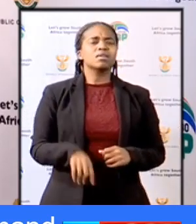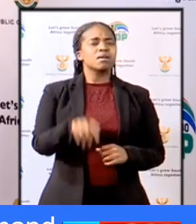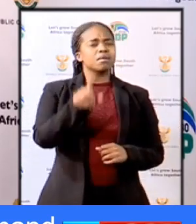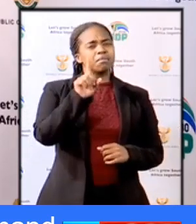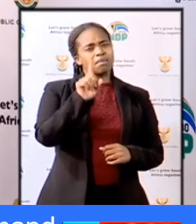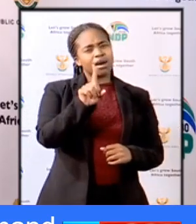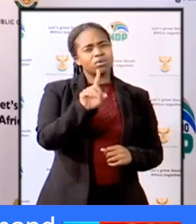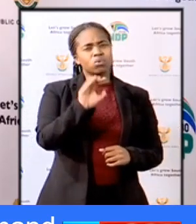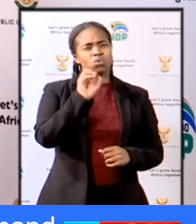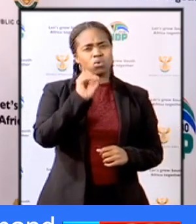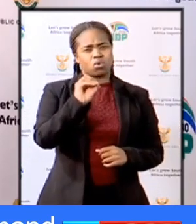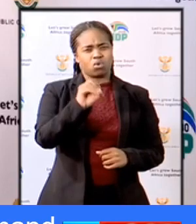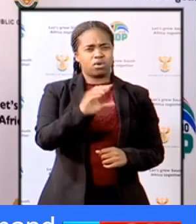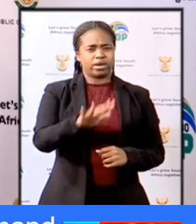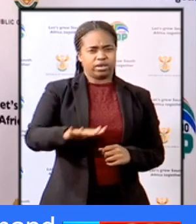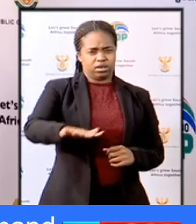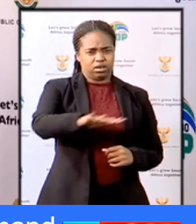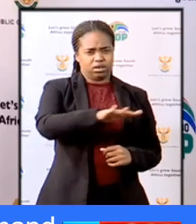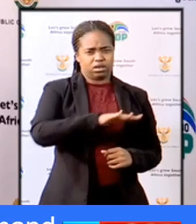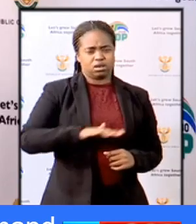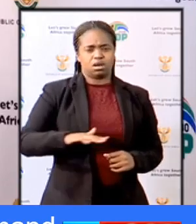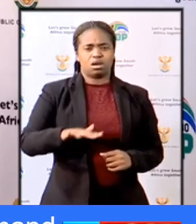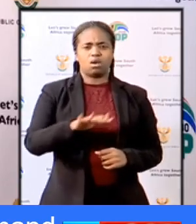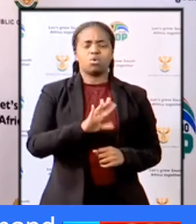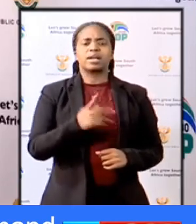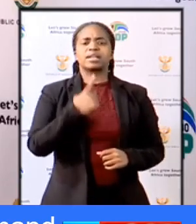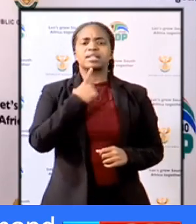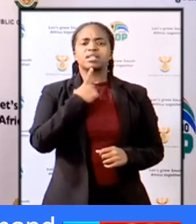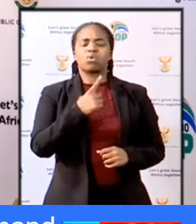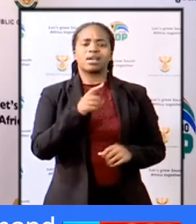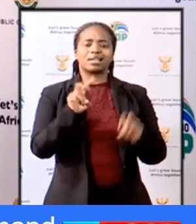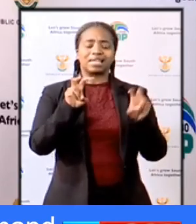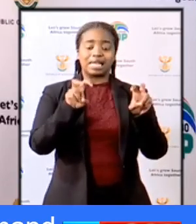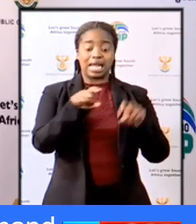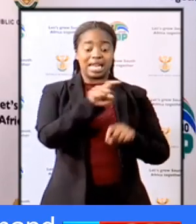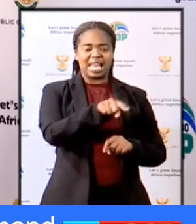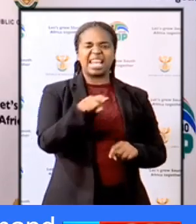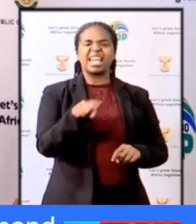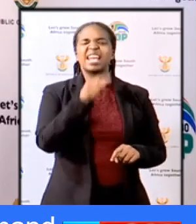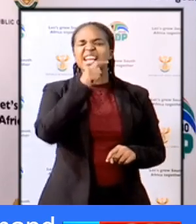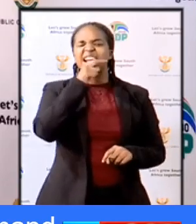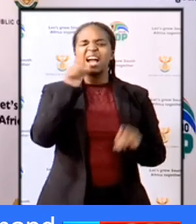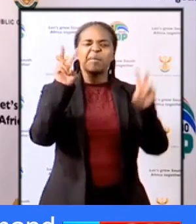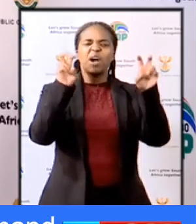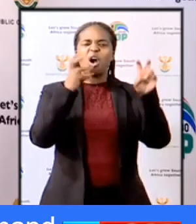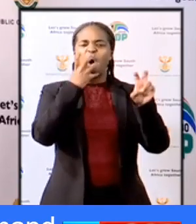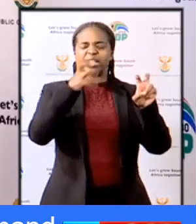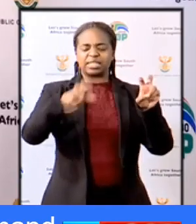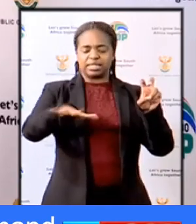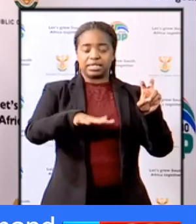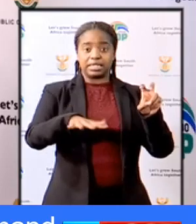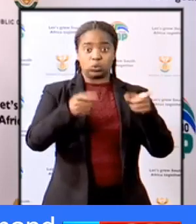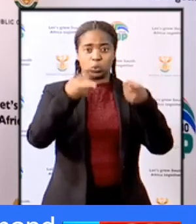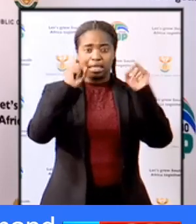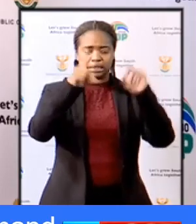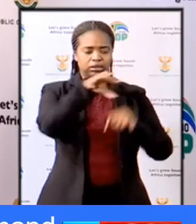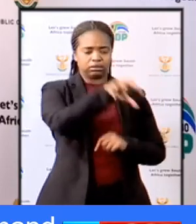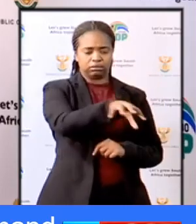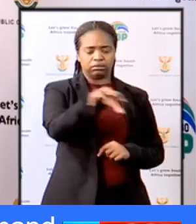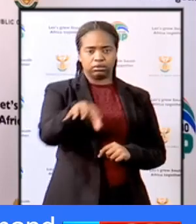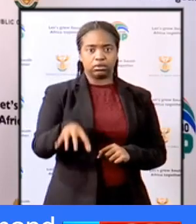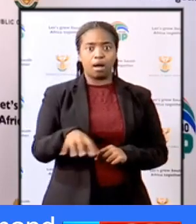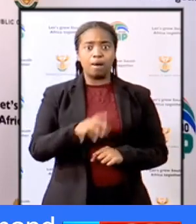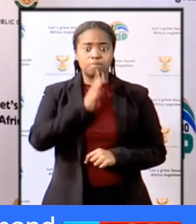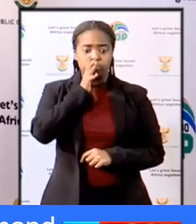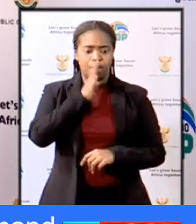kukhona indawo ezibizwa ngokuthi ama-hotspot, kusho ukuthi indawo lalesifo